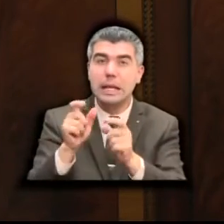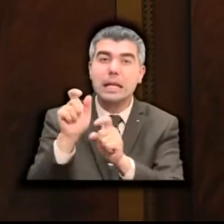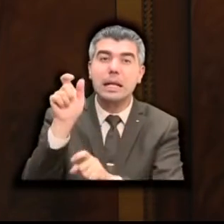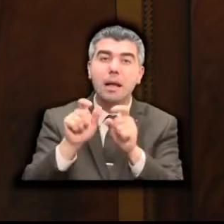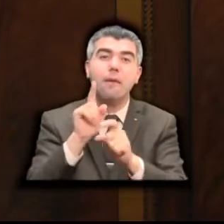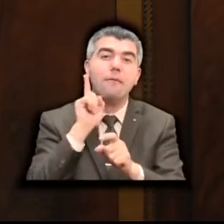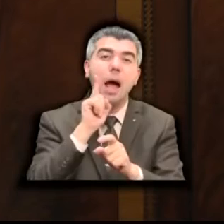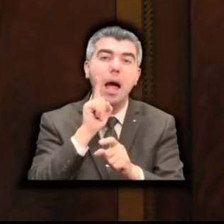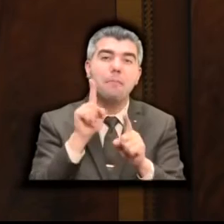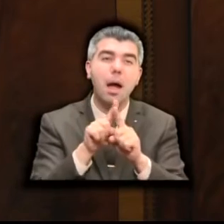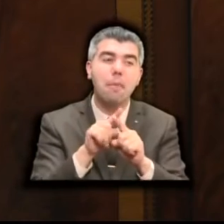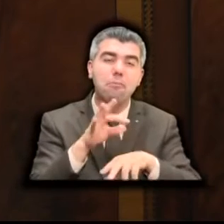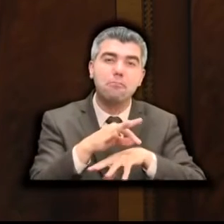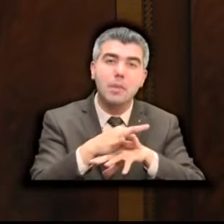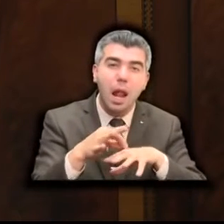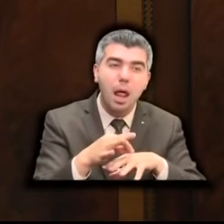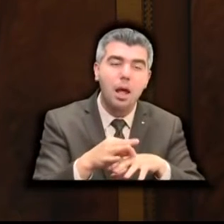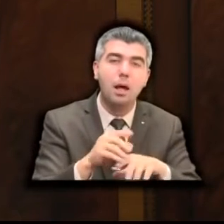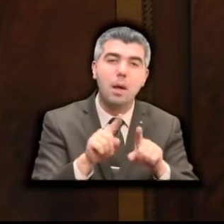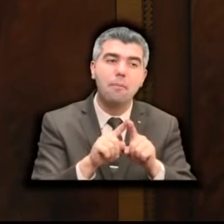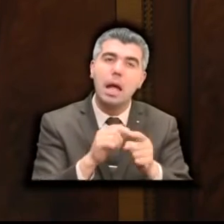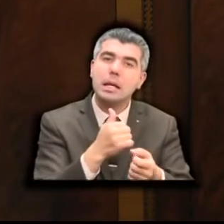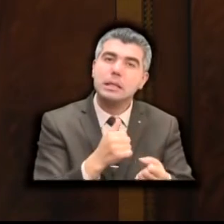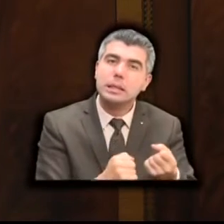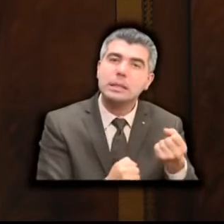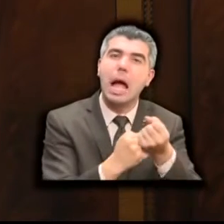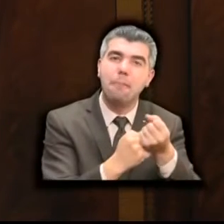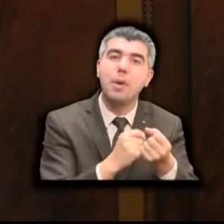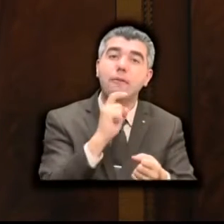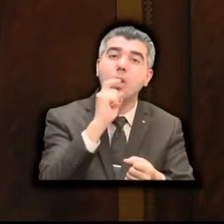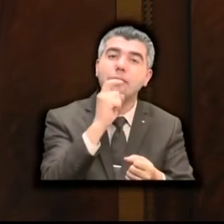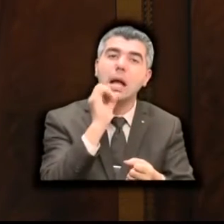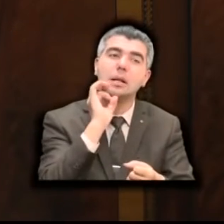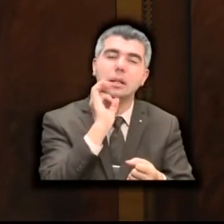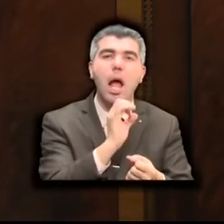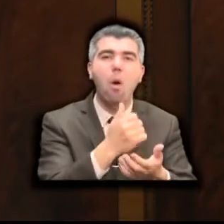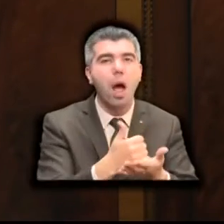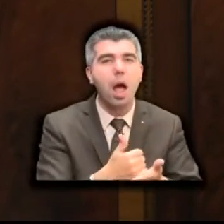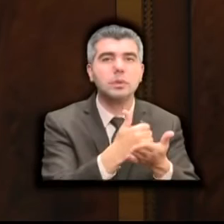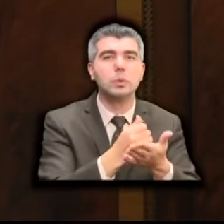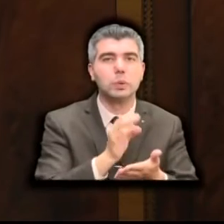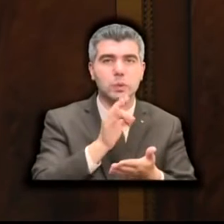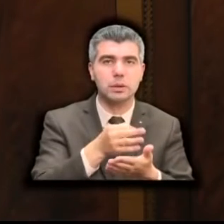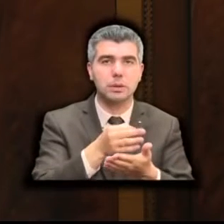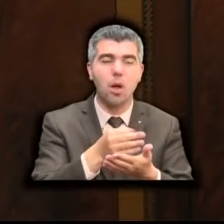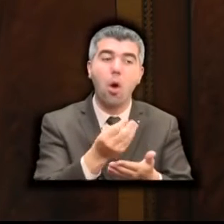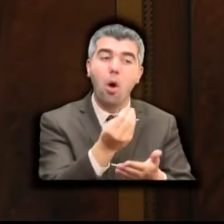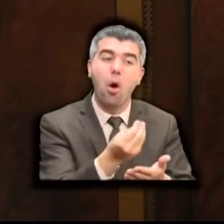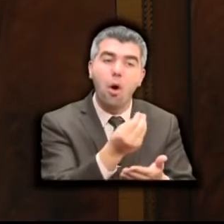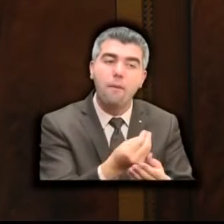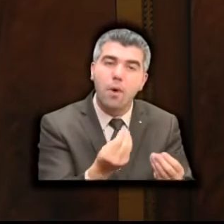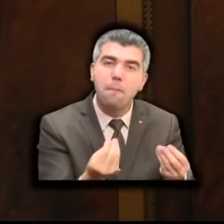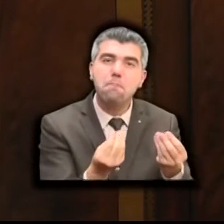الصندوق عبر دعم شهري وبقاء استفادة الأطفال في حال وفاة الأم المهملة كما ورد في مشروع قانون المالية